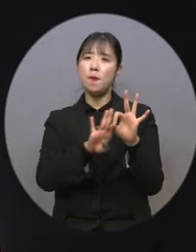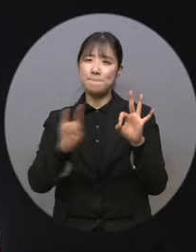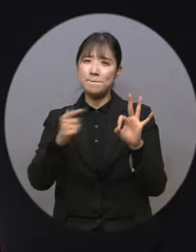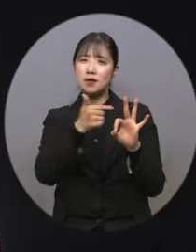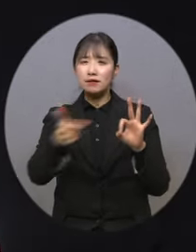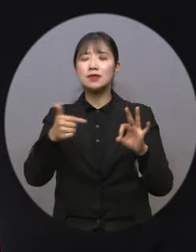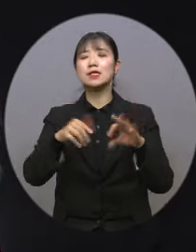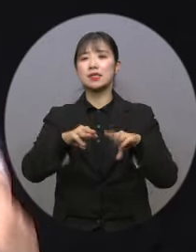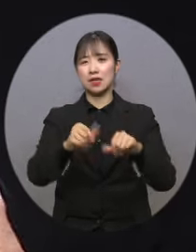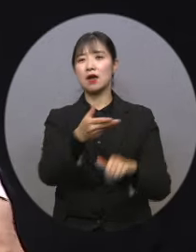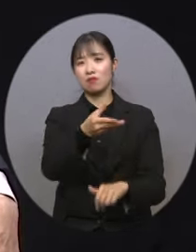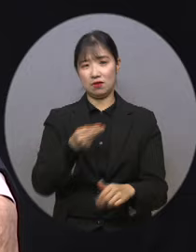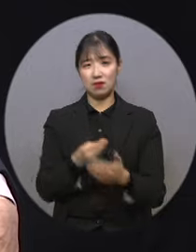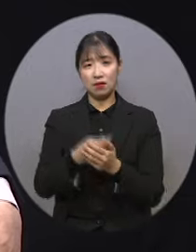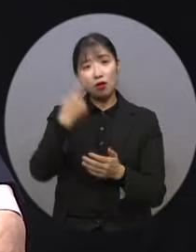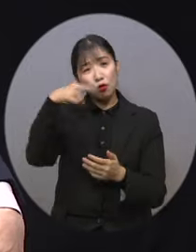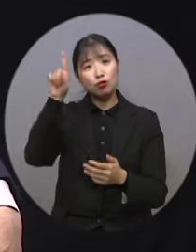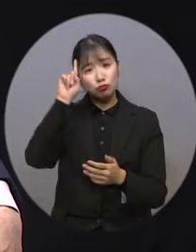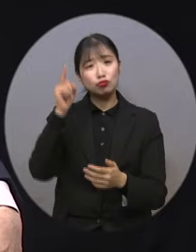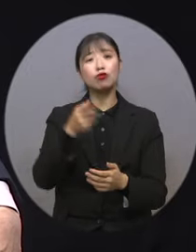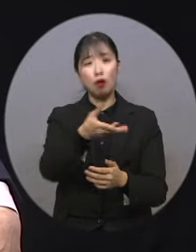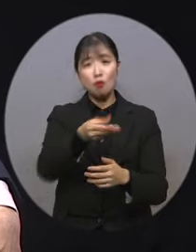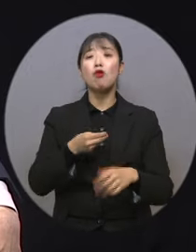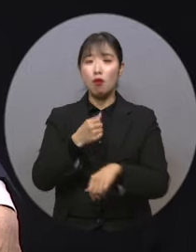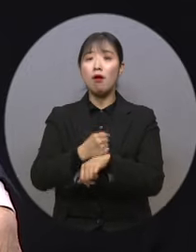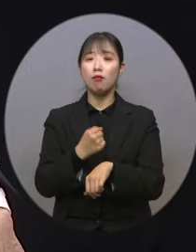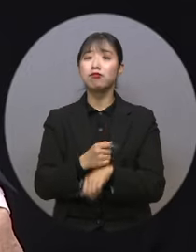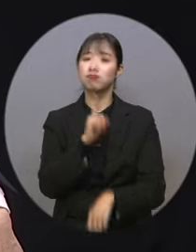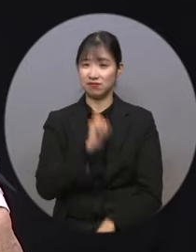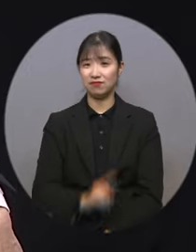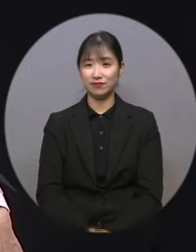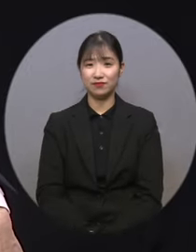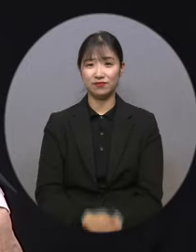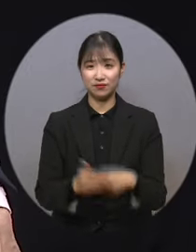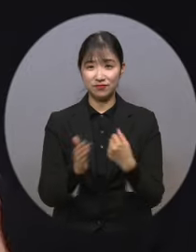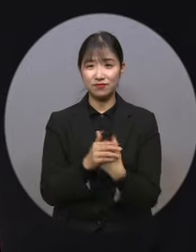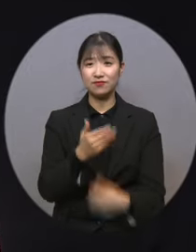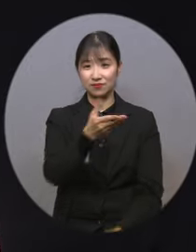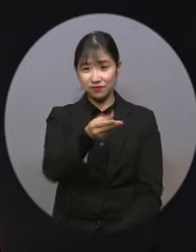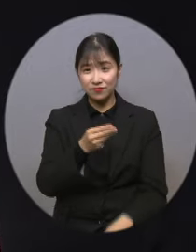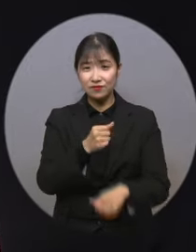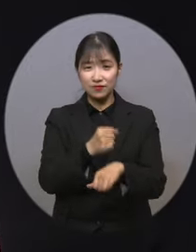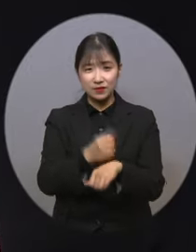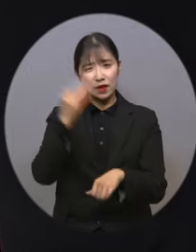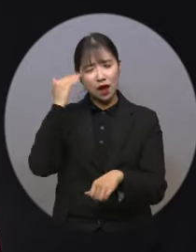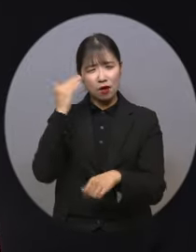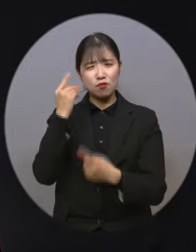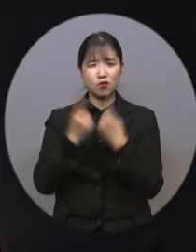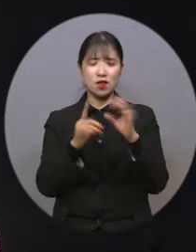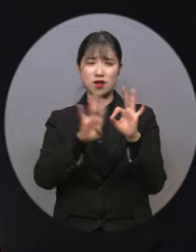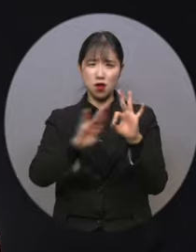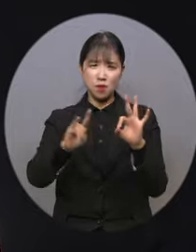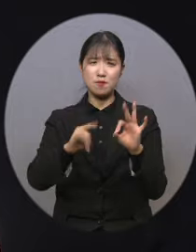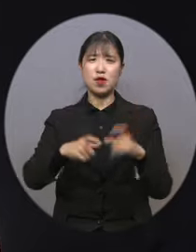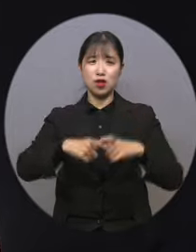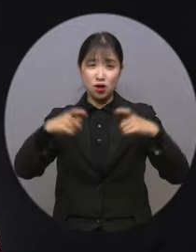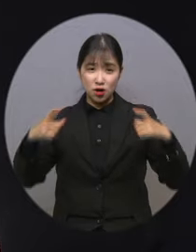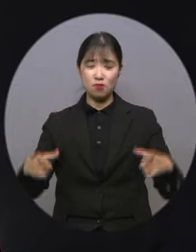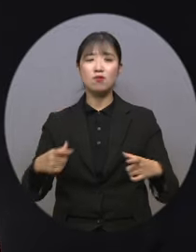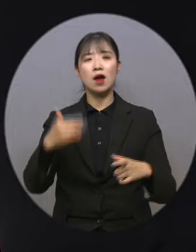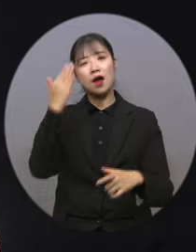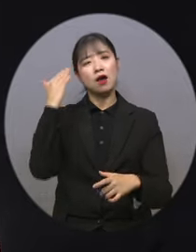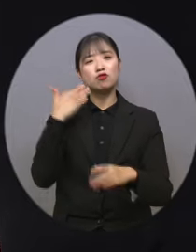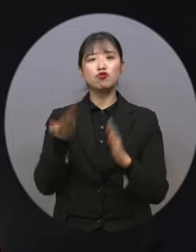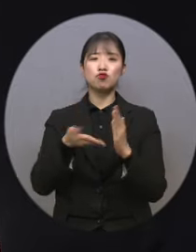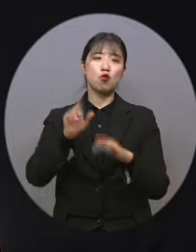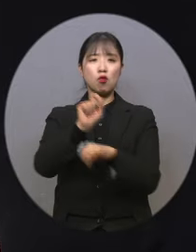빌려 요 러시아가 필러가 라고 하는 거야 내 보고 그럼 그거 빌려 가지고 대한민국 땅 보다 10배 넓은 데다가 공원이 나라 공원